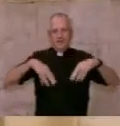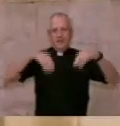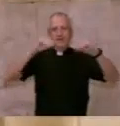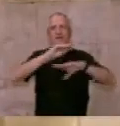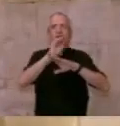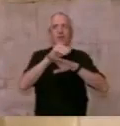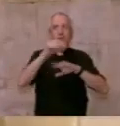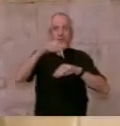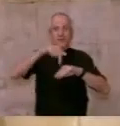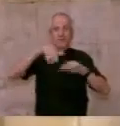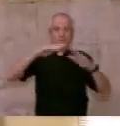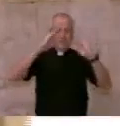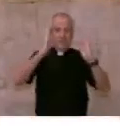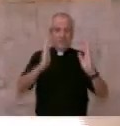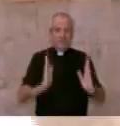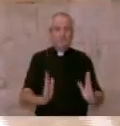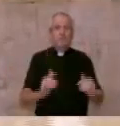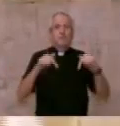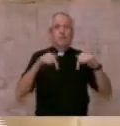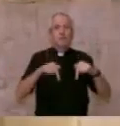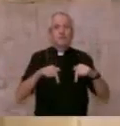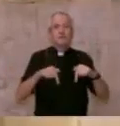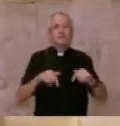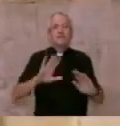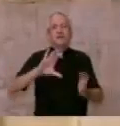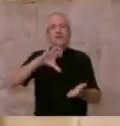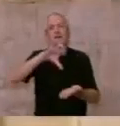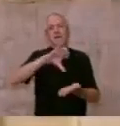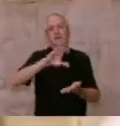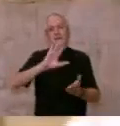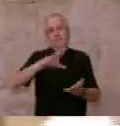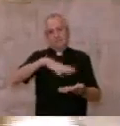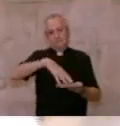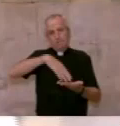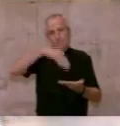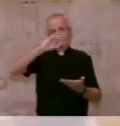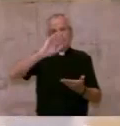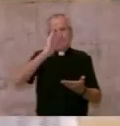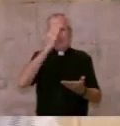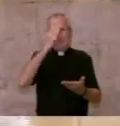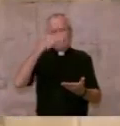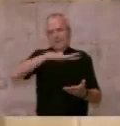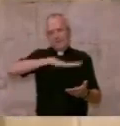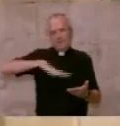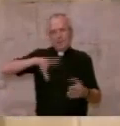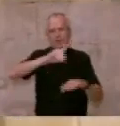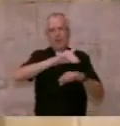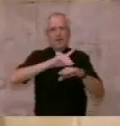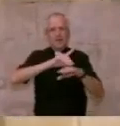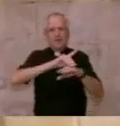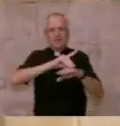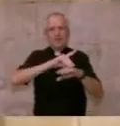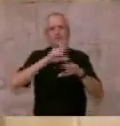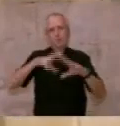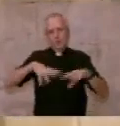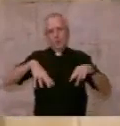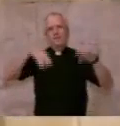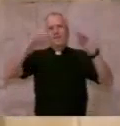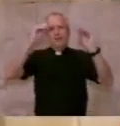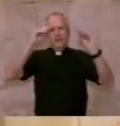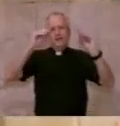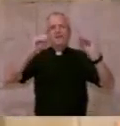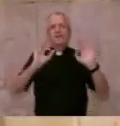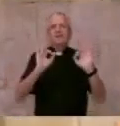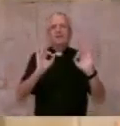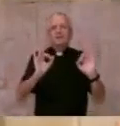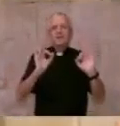d'aquest temple. Un saludo muy cordial y agradecido al cabildo catedral el cuidado que tiene de este templo, cabeza, madre de